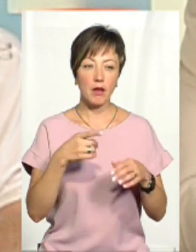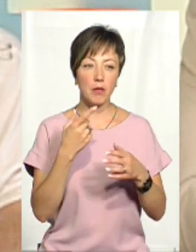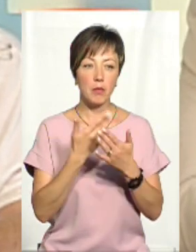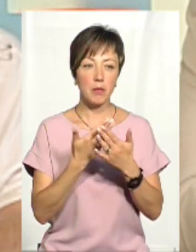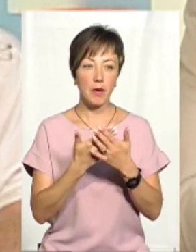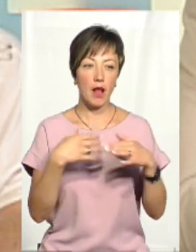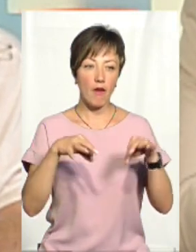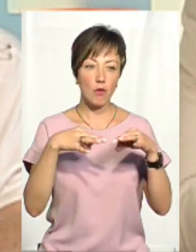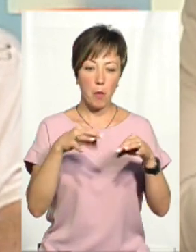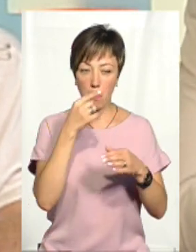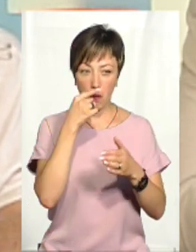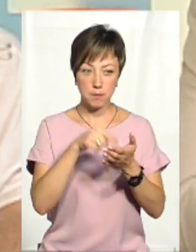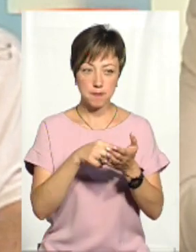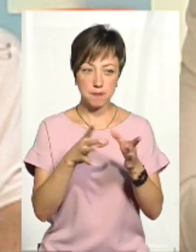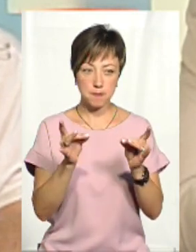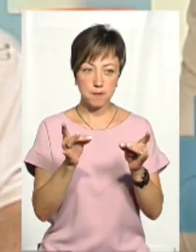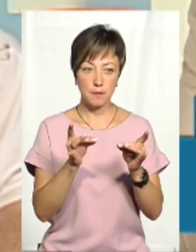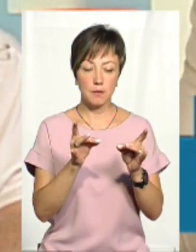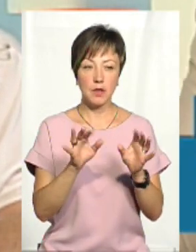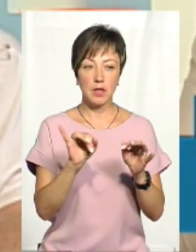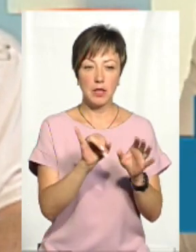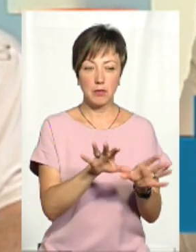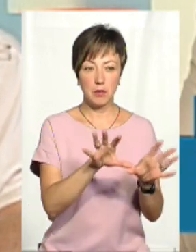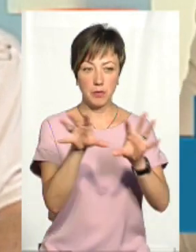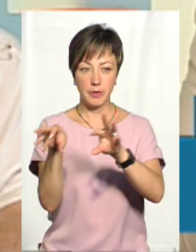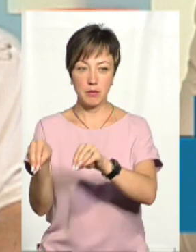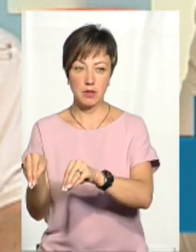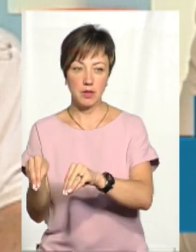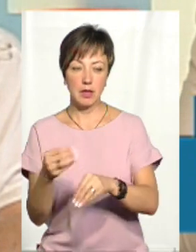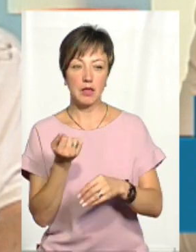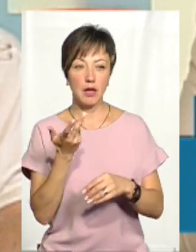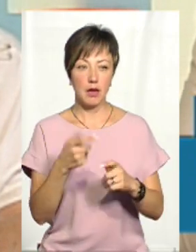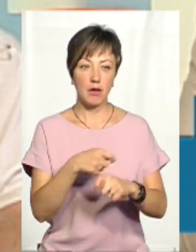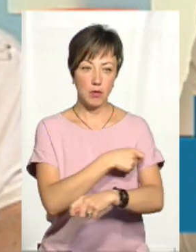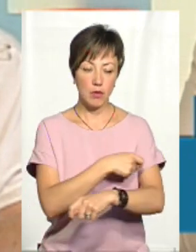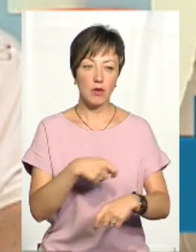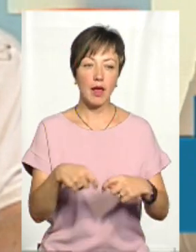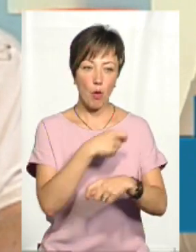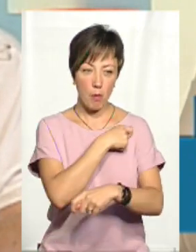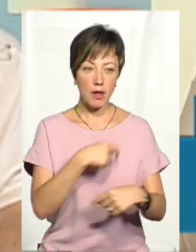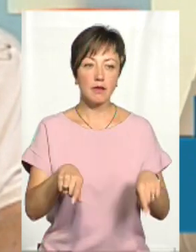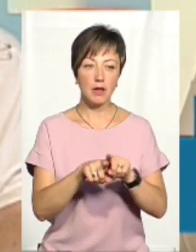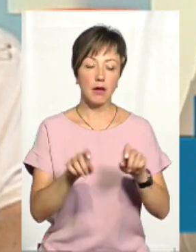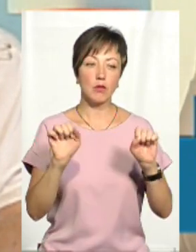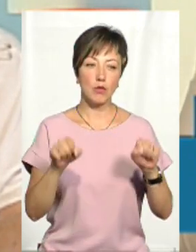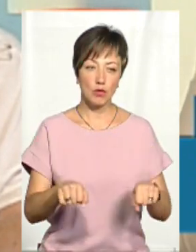приземлився на кузов автомобіля і успішно там перемістився декілька кілометрів, таким способом